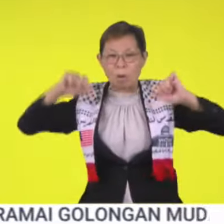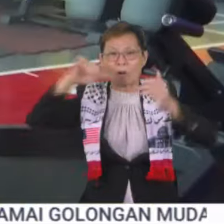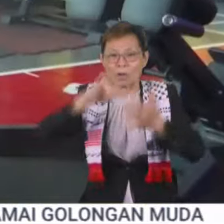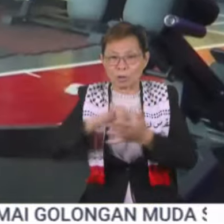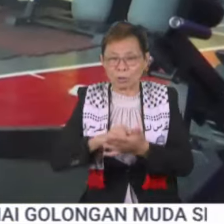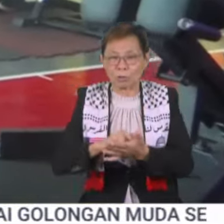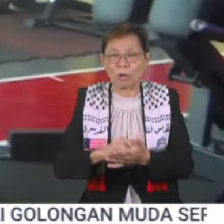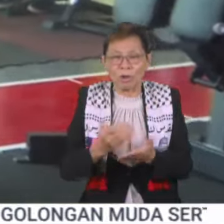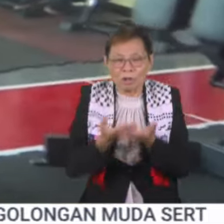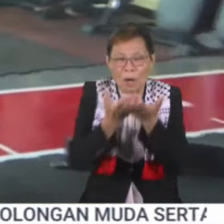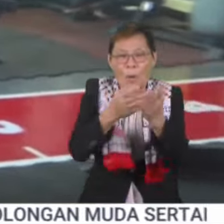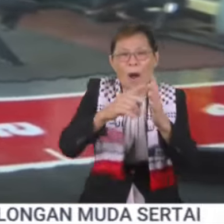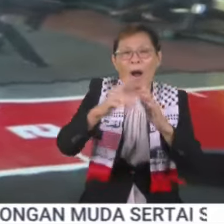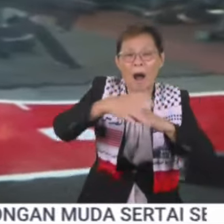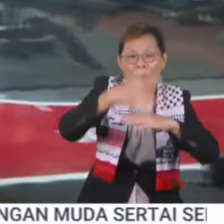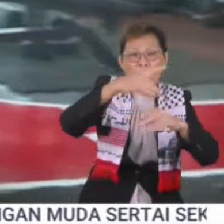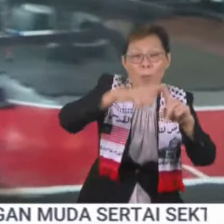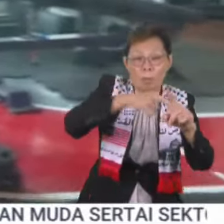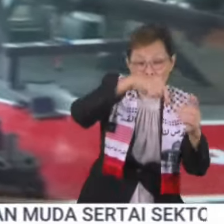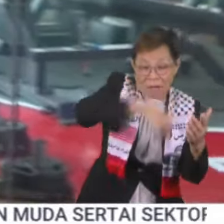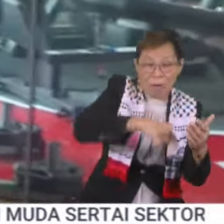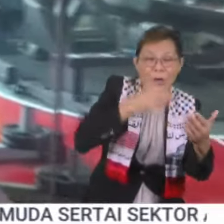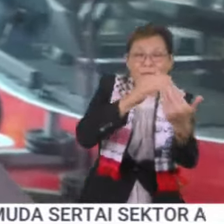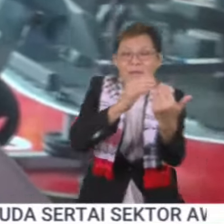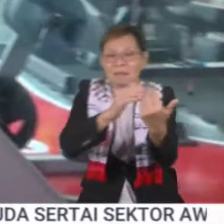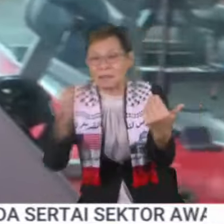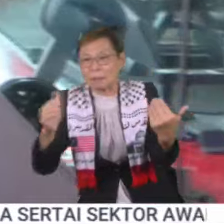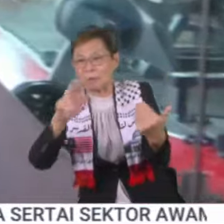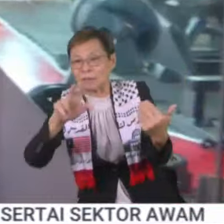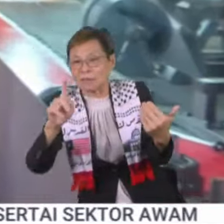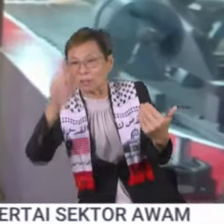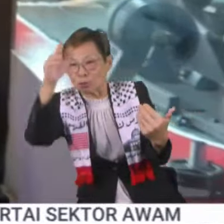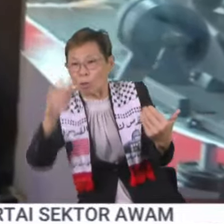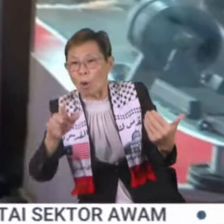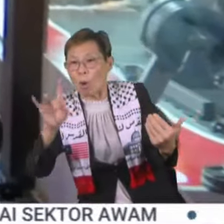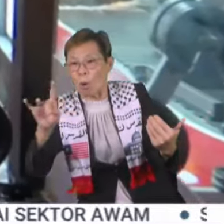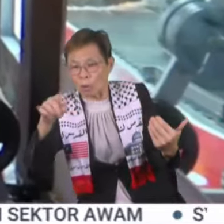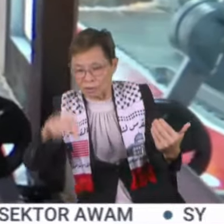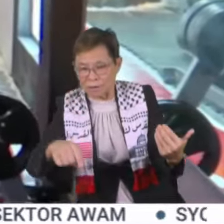tersebut. Tawaran bermula awal bulan ini sehingga 31 Ogos ini.